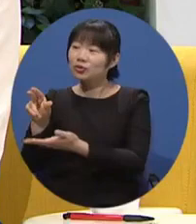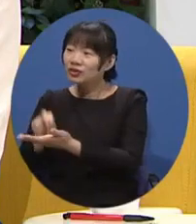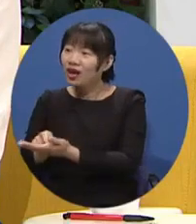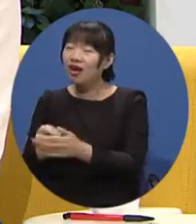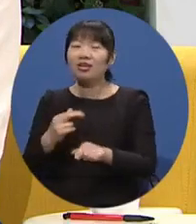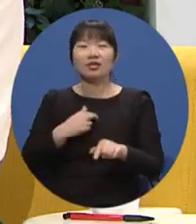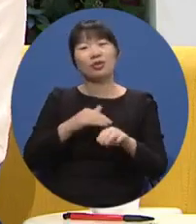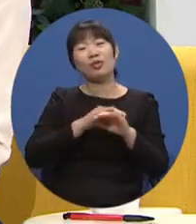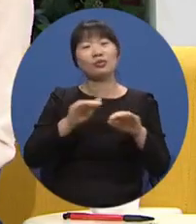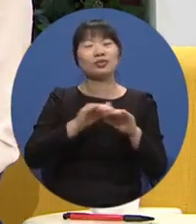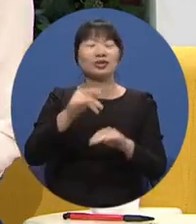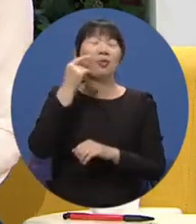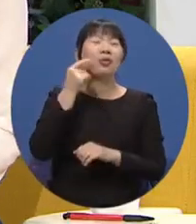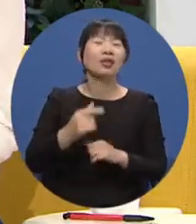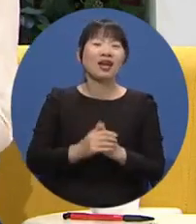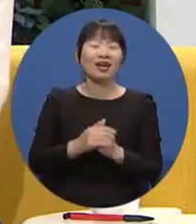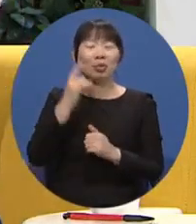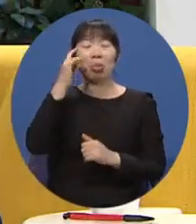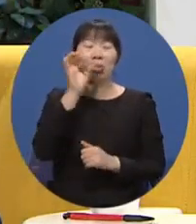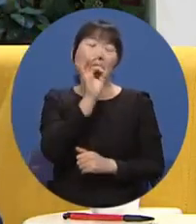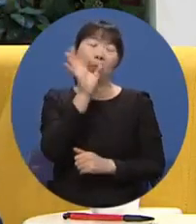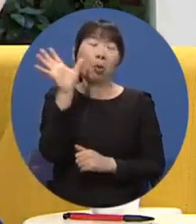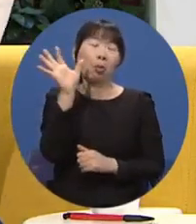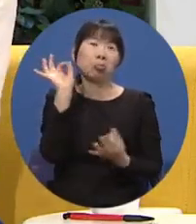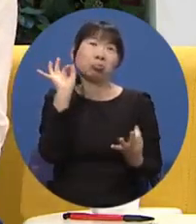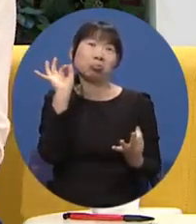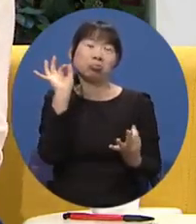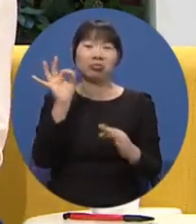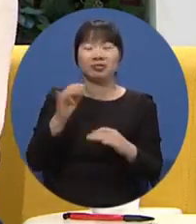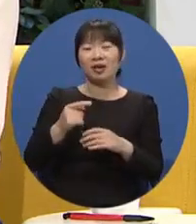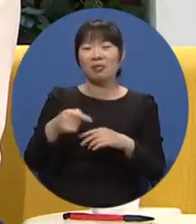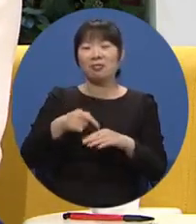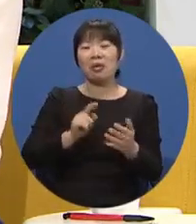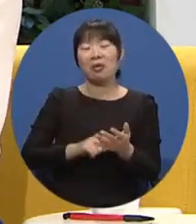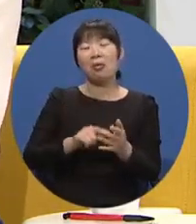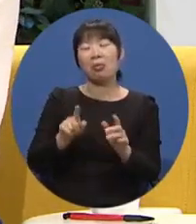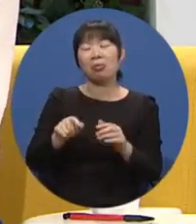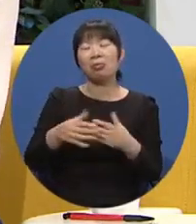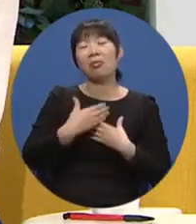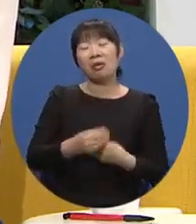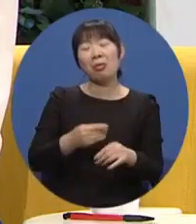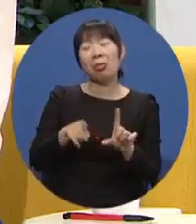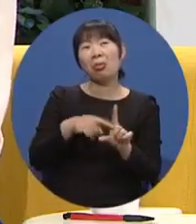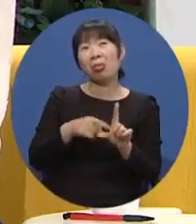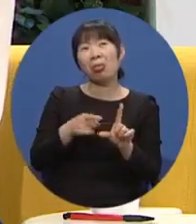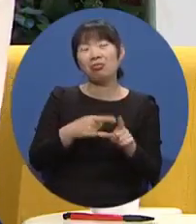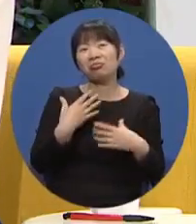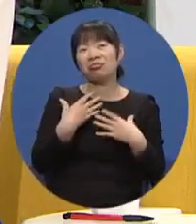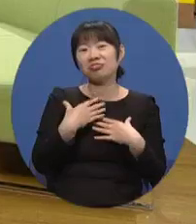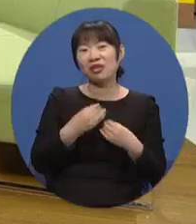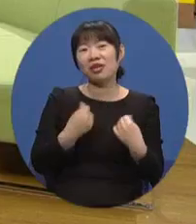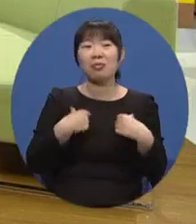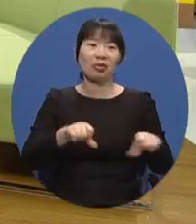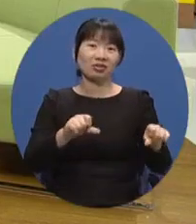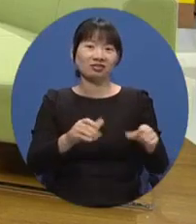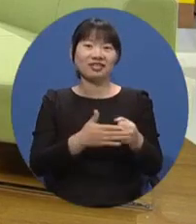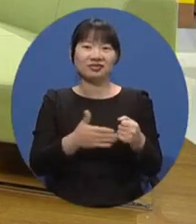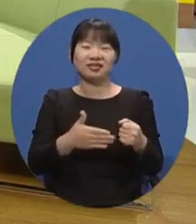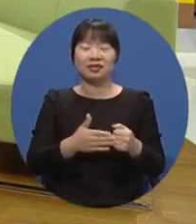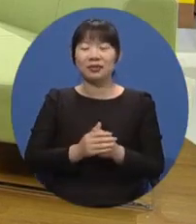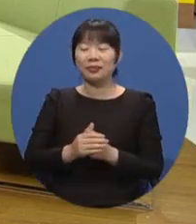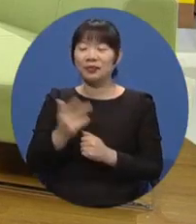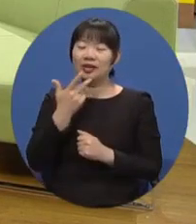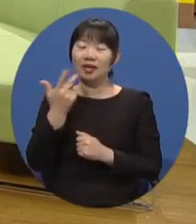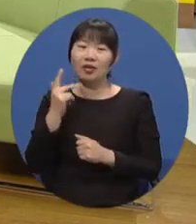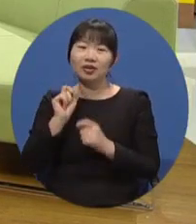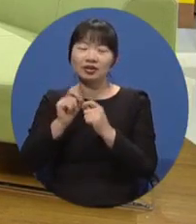아예 못 풀어요. 생각도 안 하고 있어요, 저는. 난 편해요, 오히려. 편하게 아예 포기했어요. 네. 사실 이 영어는요, 우리의